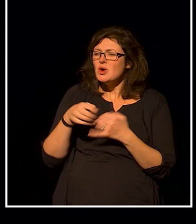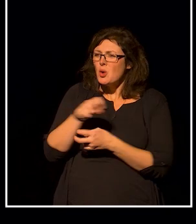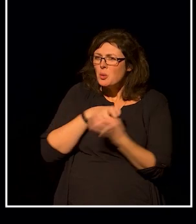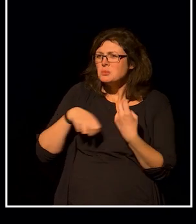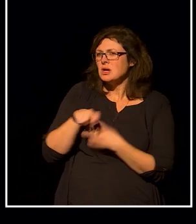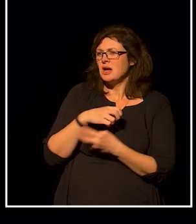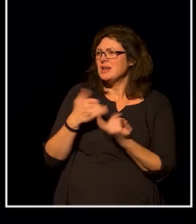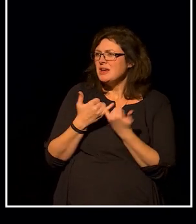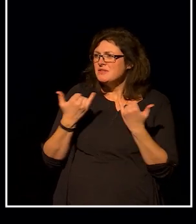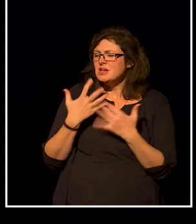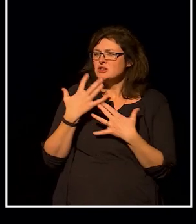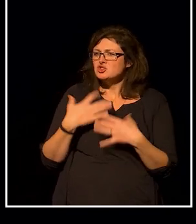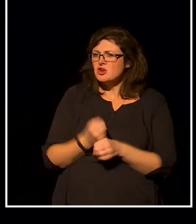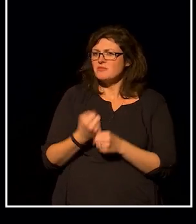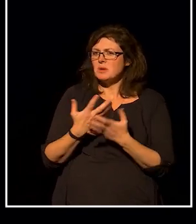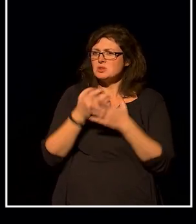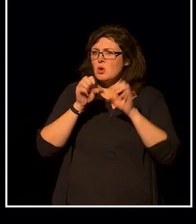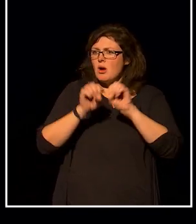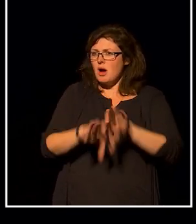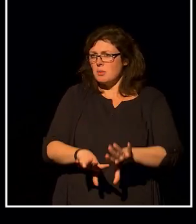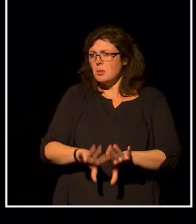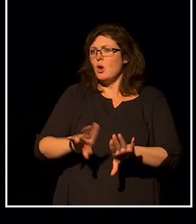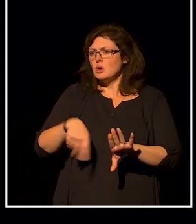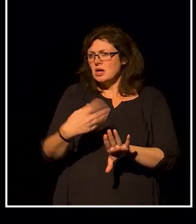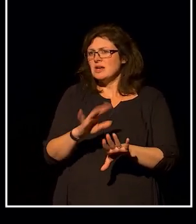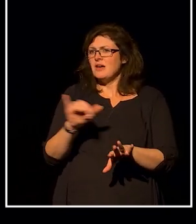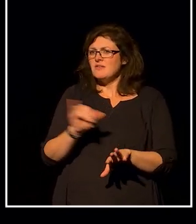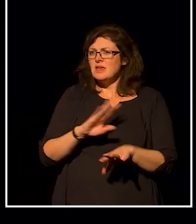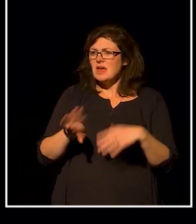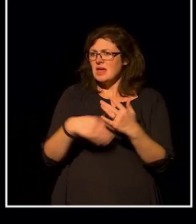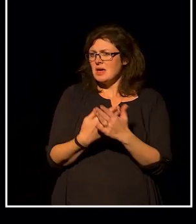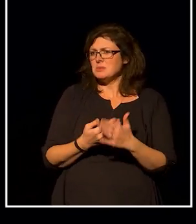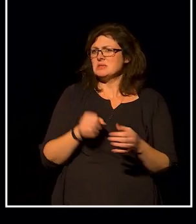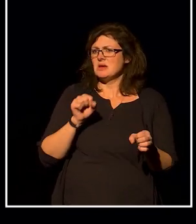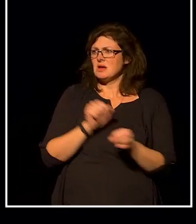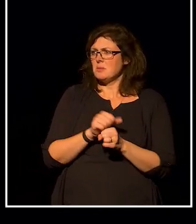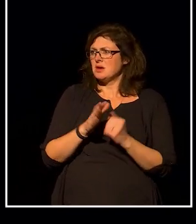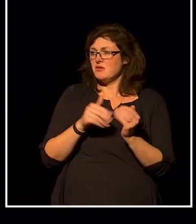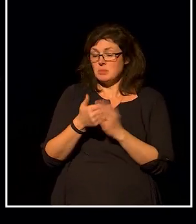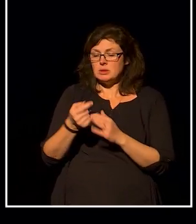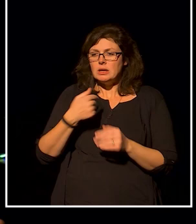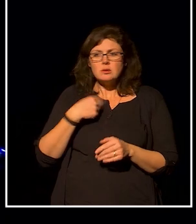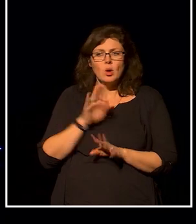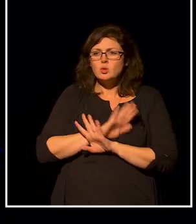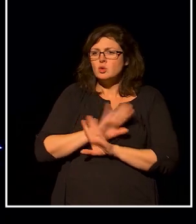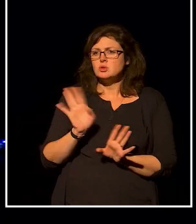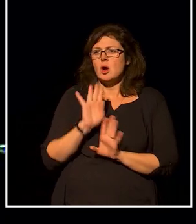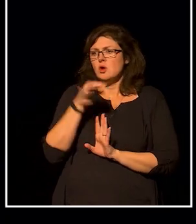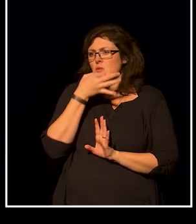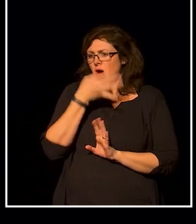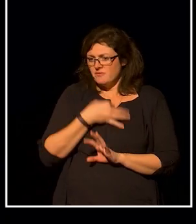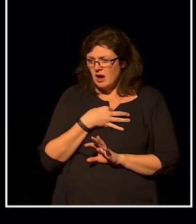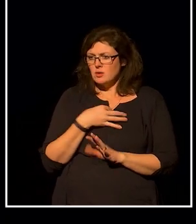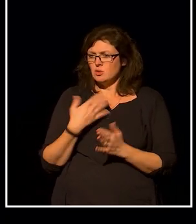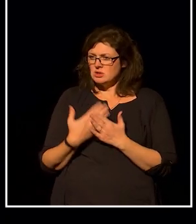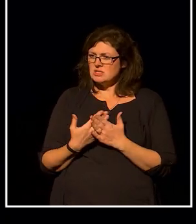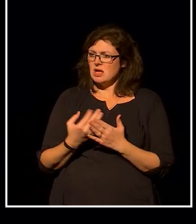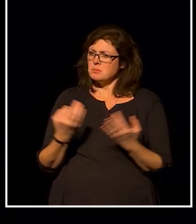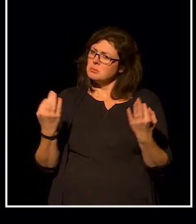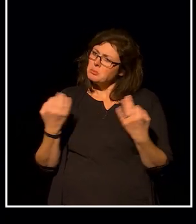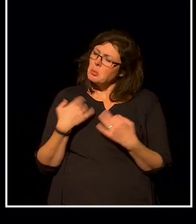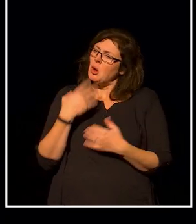jetzt irgendwie raus und was für Schlüsse lassen sich da ziehen? Also ich bin da auch total überfragt und mich würde da so ein bisschen so eine